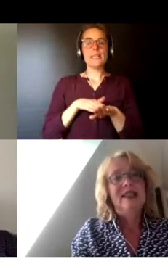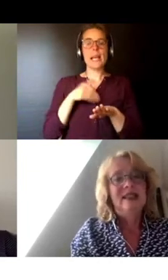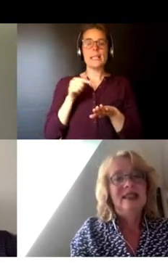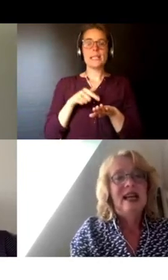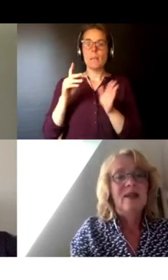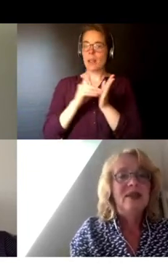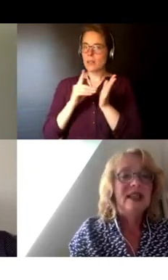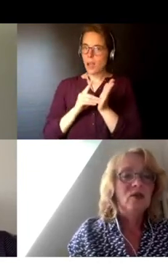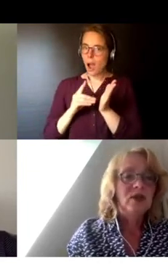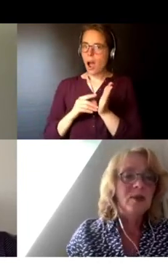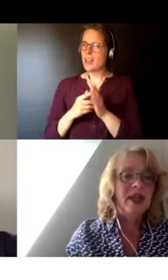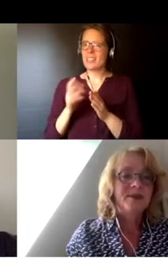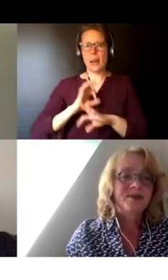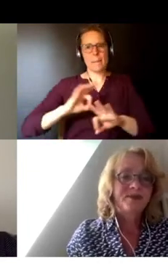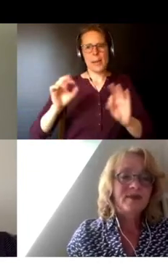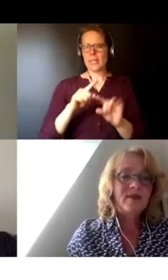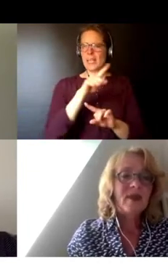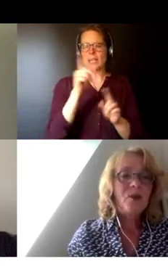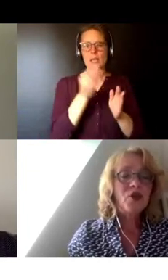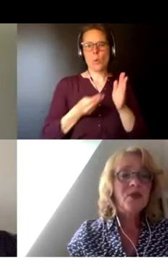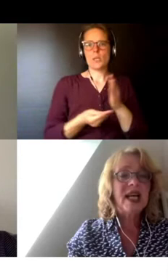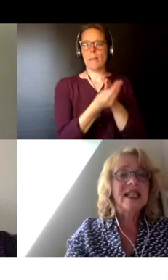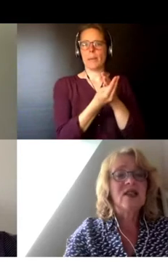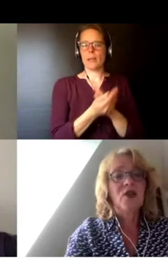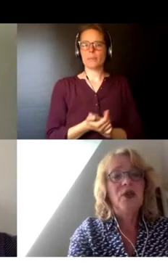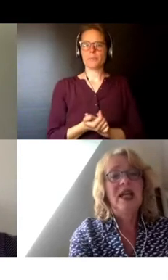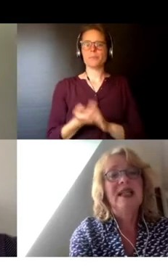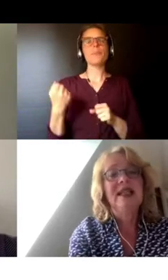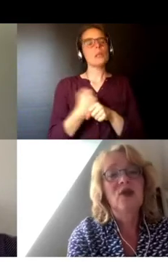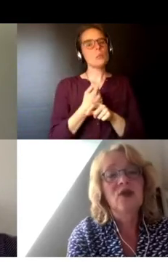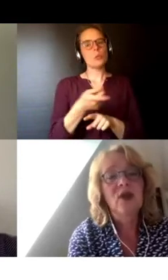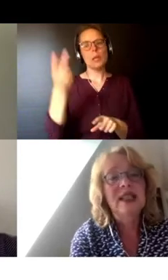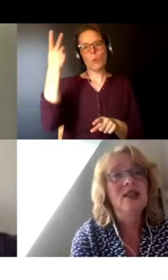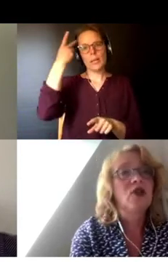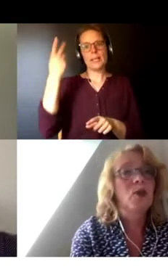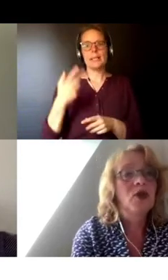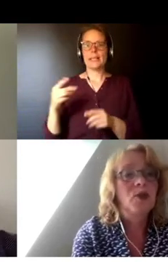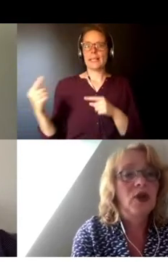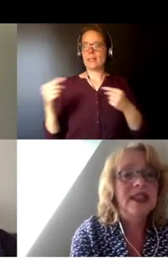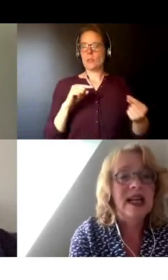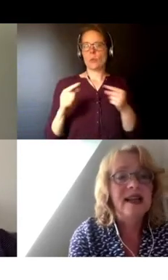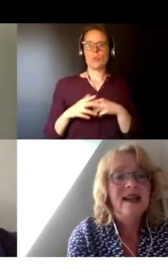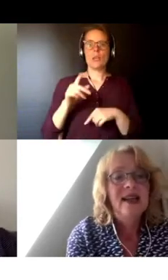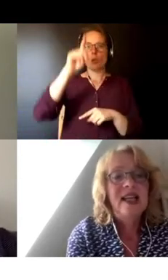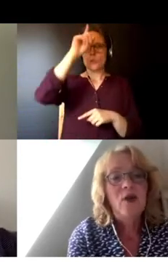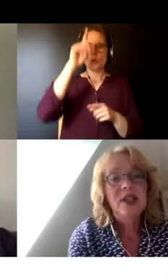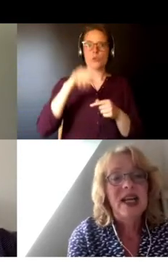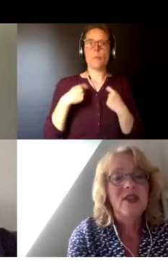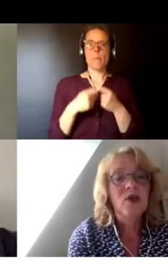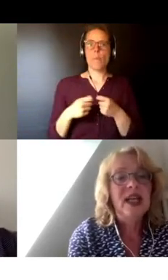bei diesen Anbietern unterbringen. Bestimmt erinnern sich noch viele an die Diskussion, als die deutsche Bundespolizei